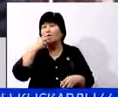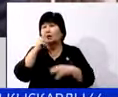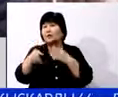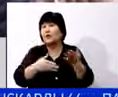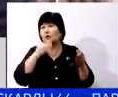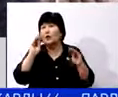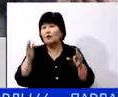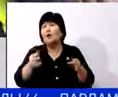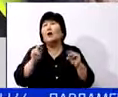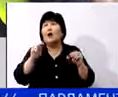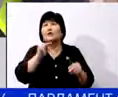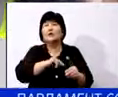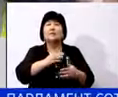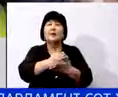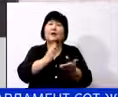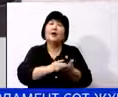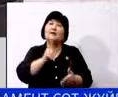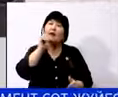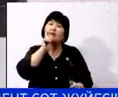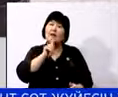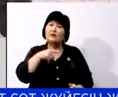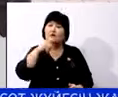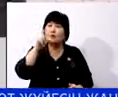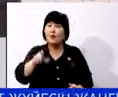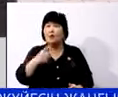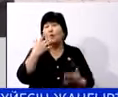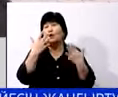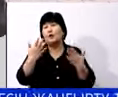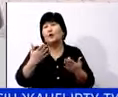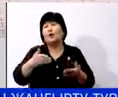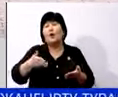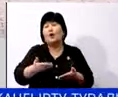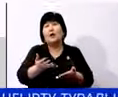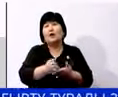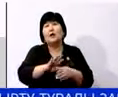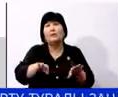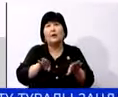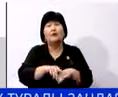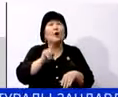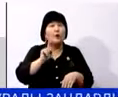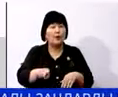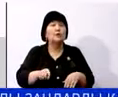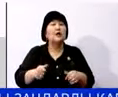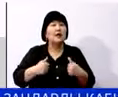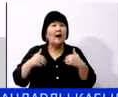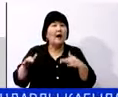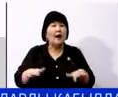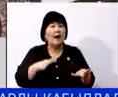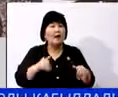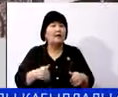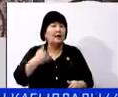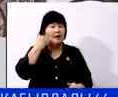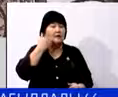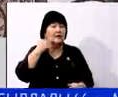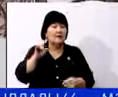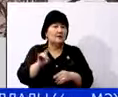жоқ. Тек адал еңбектің наны тәтті деп жүрген жан. Бұл екі қолға бір күрек таппағанымен қоймай, осылай қарекет етуді ар көретін